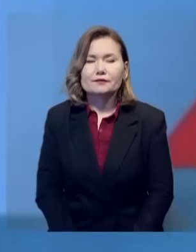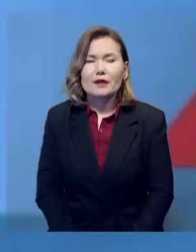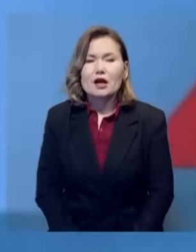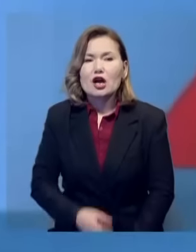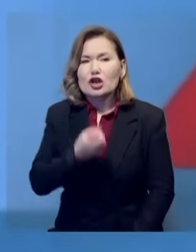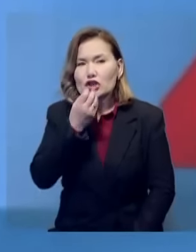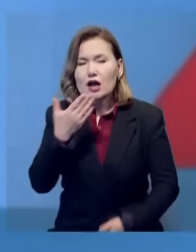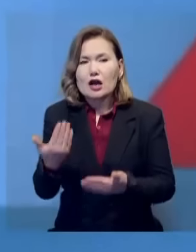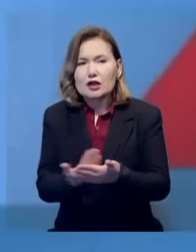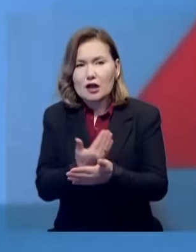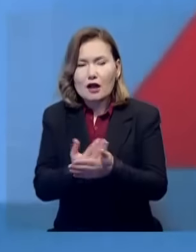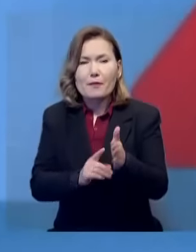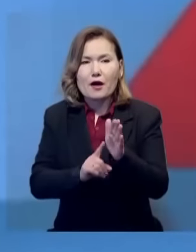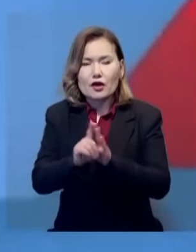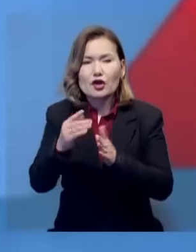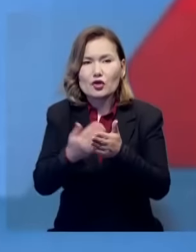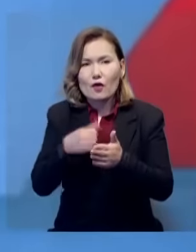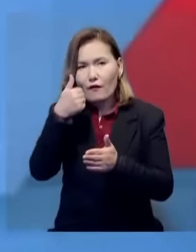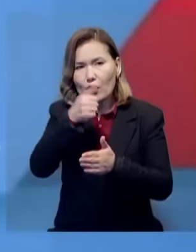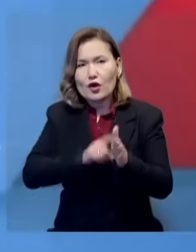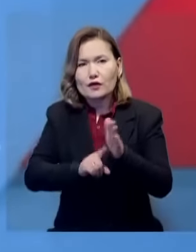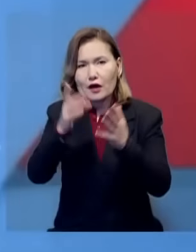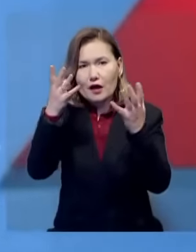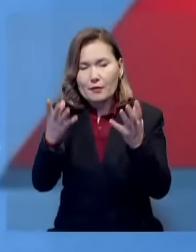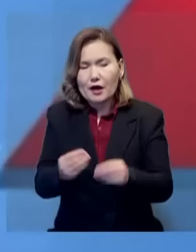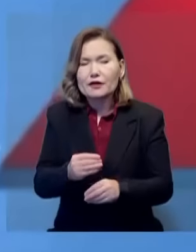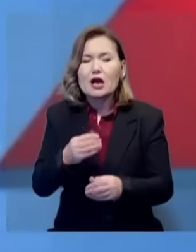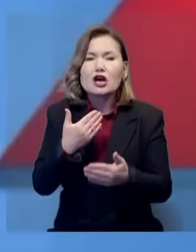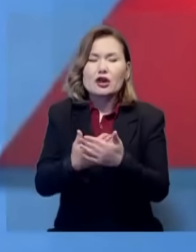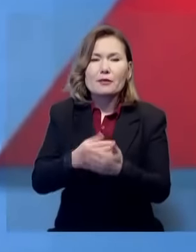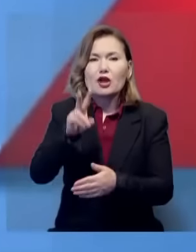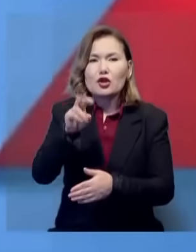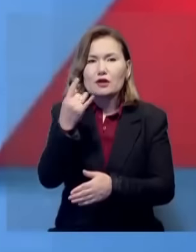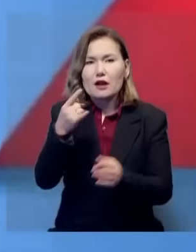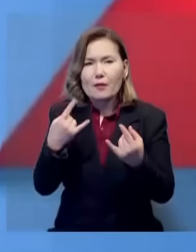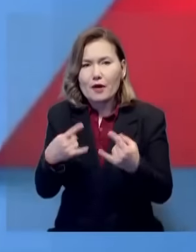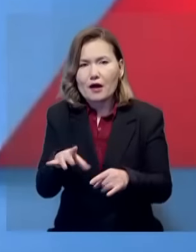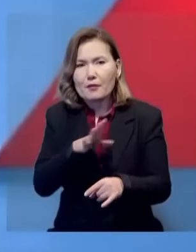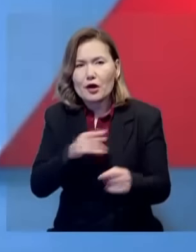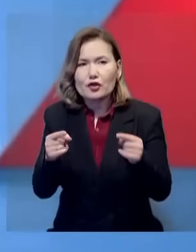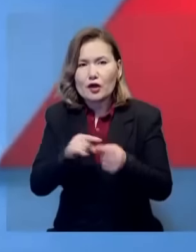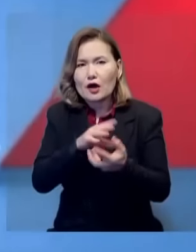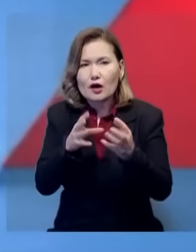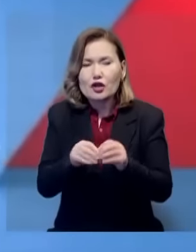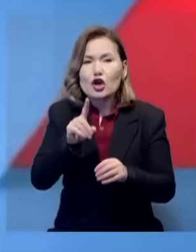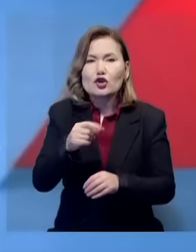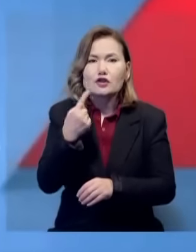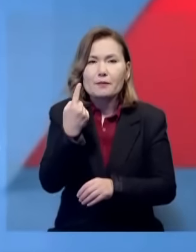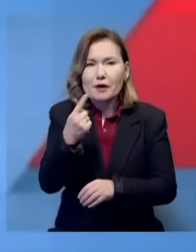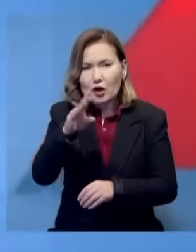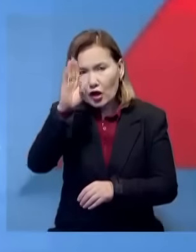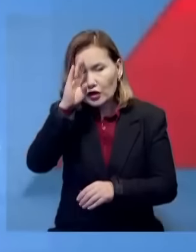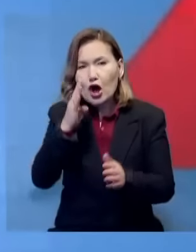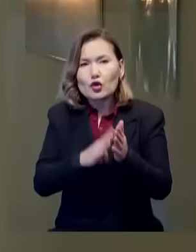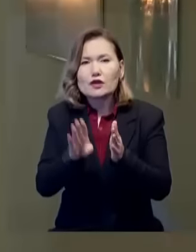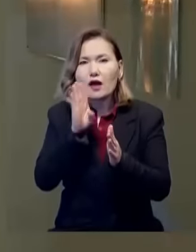Енді жаңа жыл түні елімізде шамамен 200 сәби дүние есігін ашты. Нақтырақ айтқанда 101 ұл мен 90 қыз